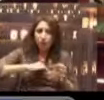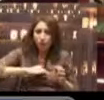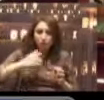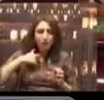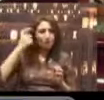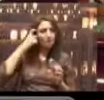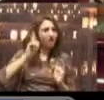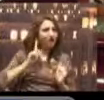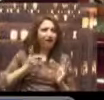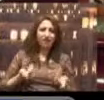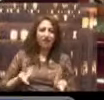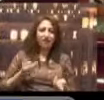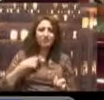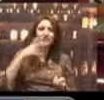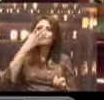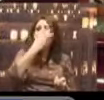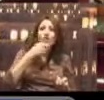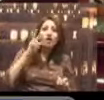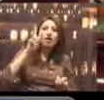الناس